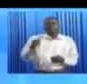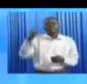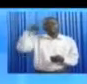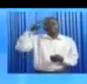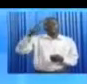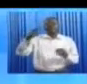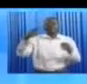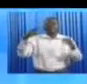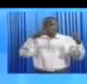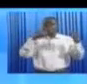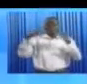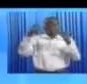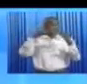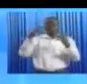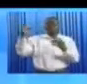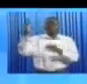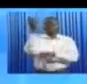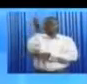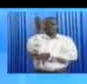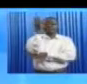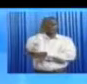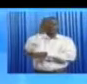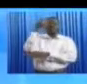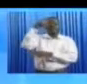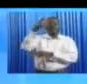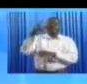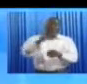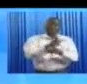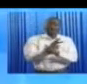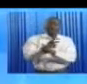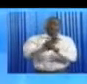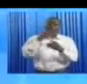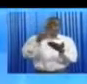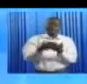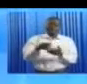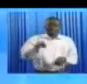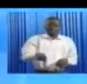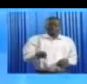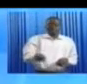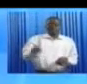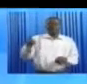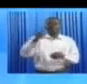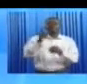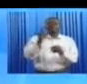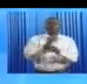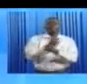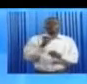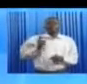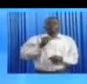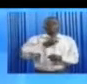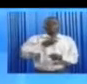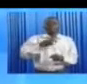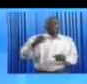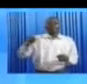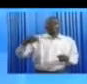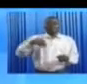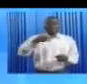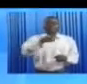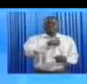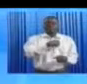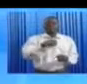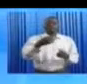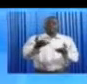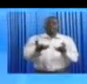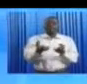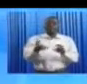contre la désertification et pour la bonne gestion des terres tient sa première assemblée générale annuelle à Ouagadougou. Les membres du réseau